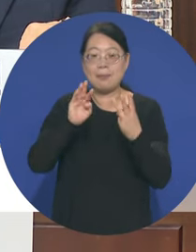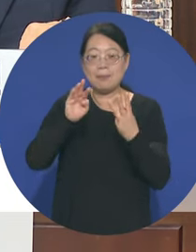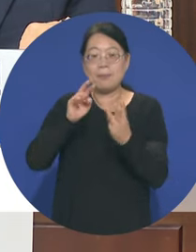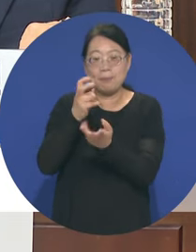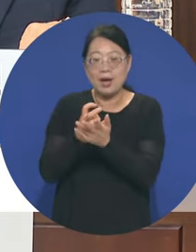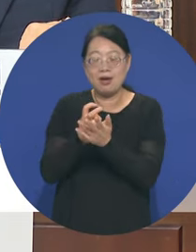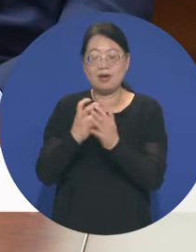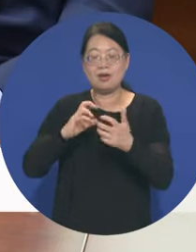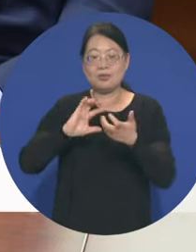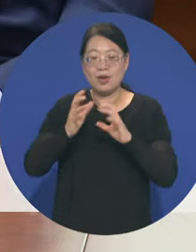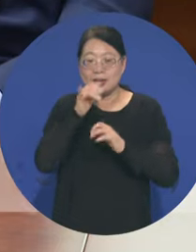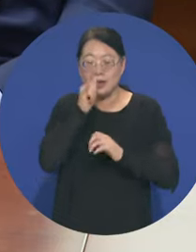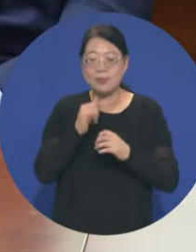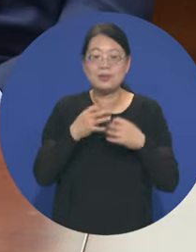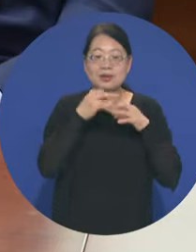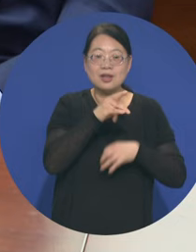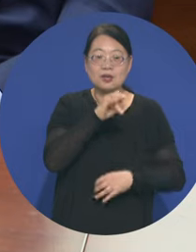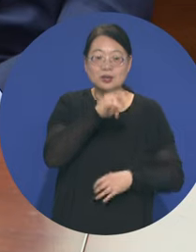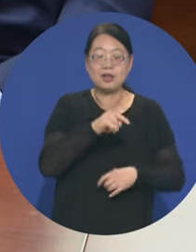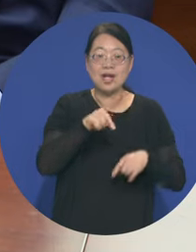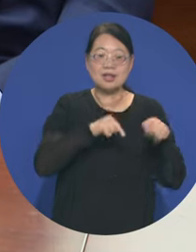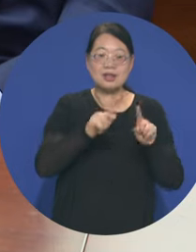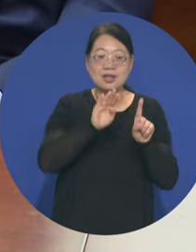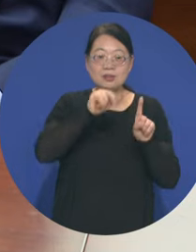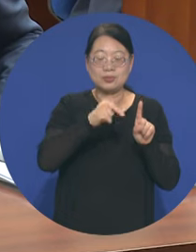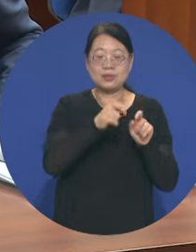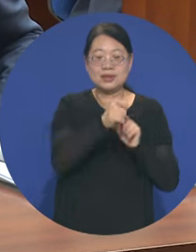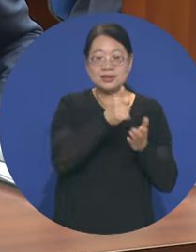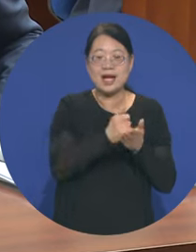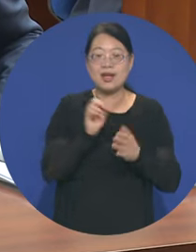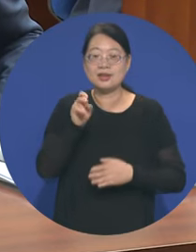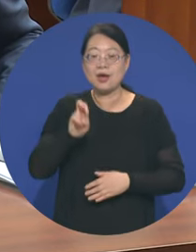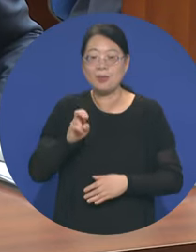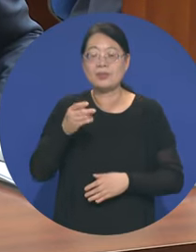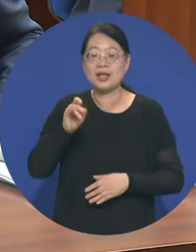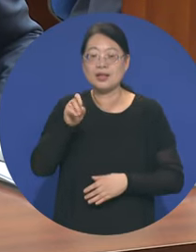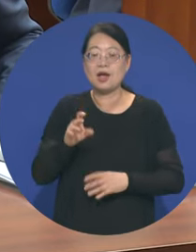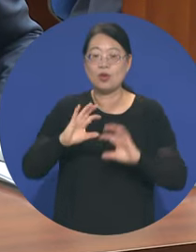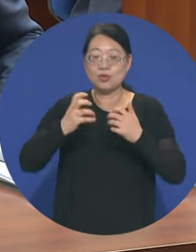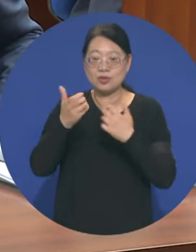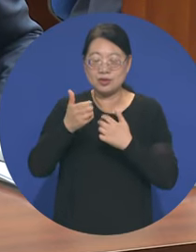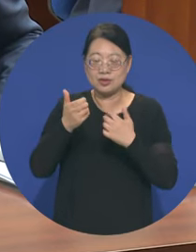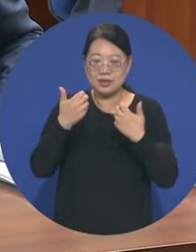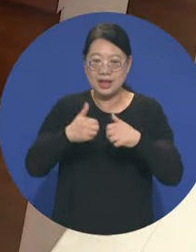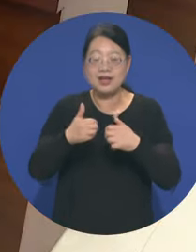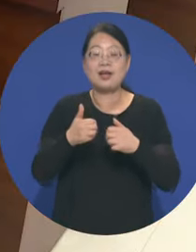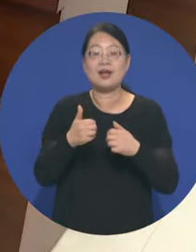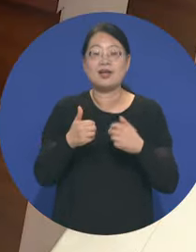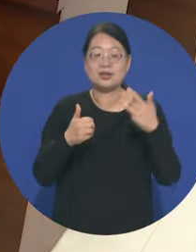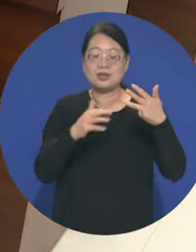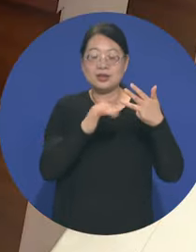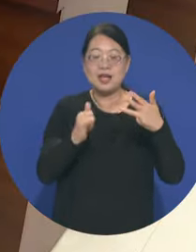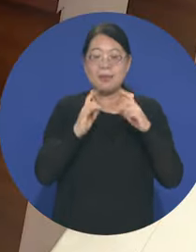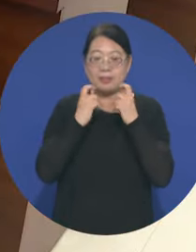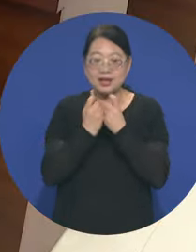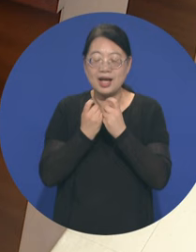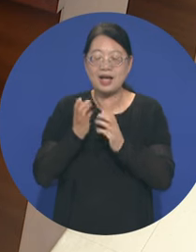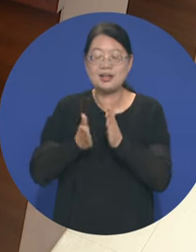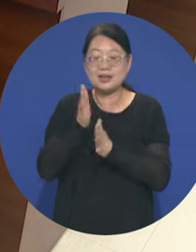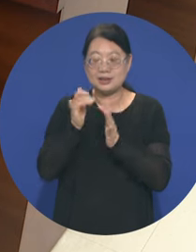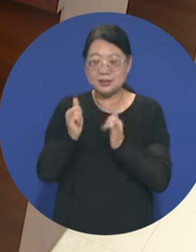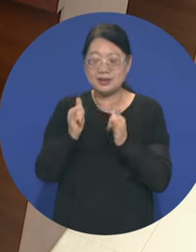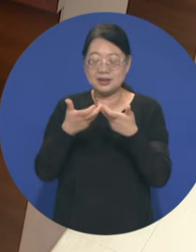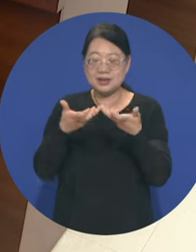맞댔습니다 토론 회엔 김성중 경기도 행정 일부 지사 염태영 위원 등 국회의원 여명 민간전문가 시민단체 등이